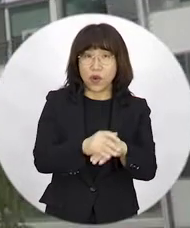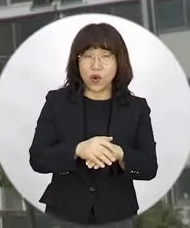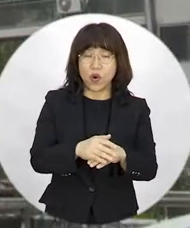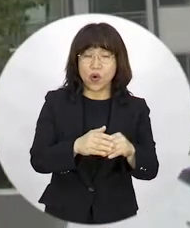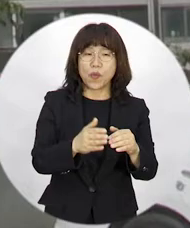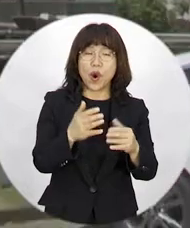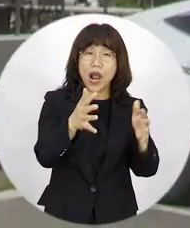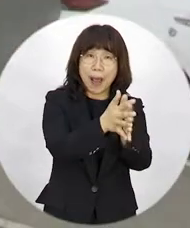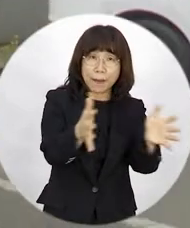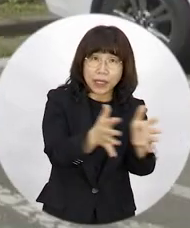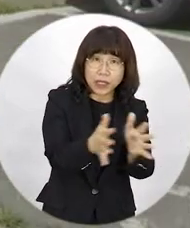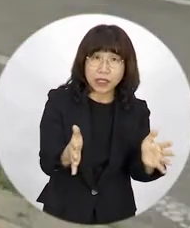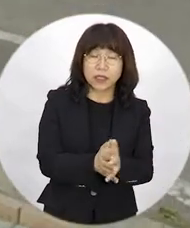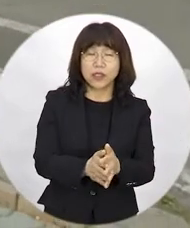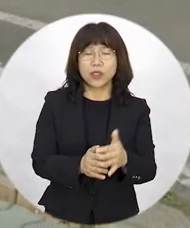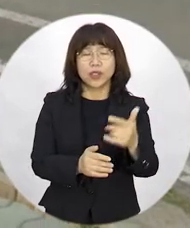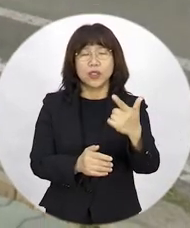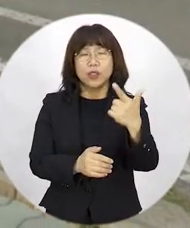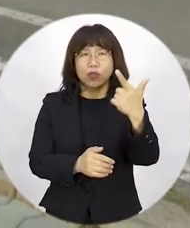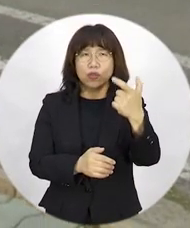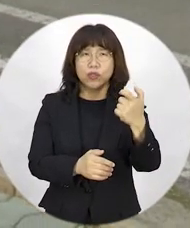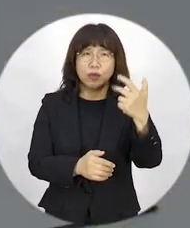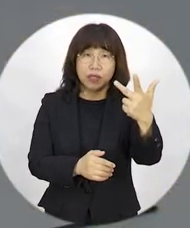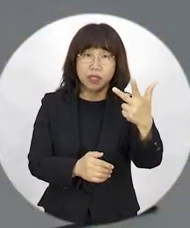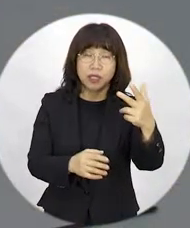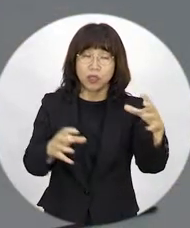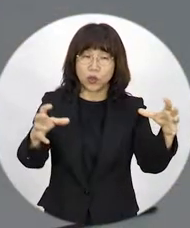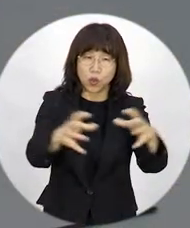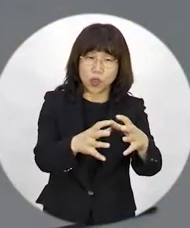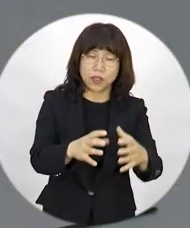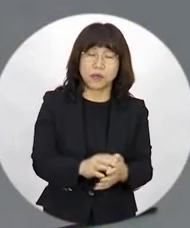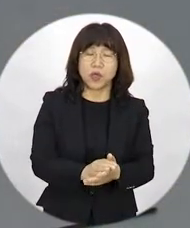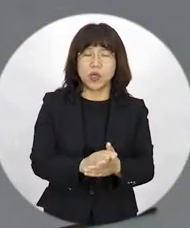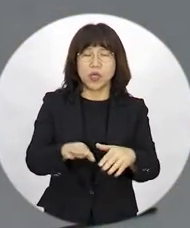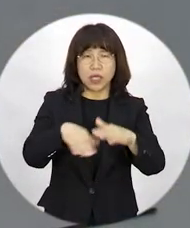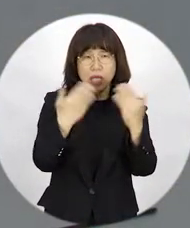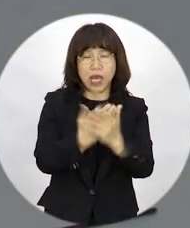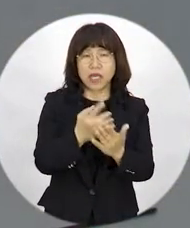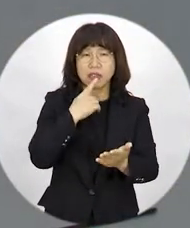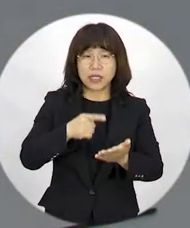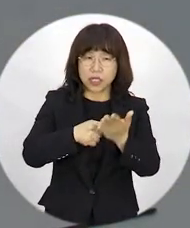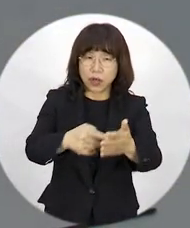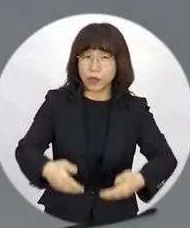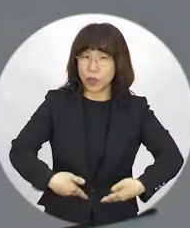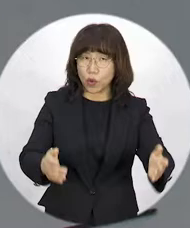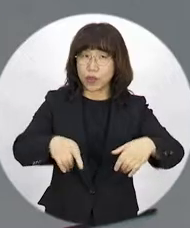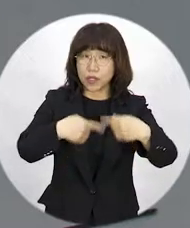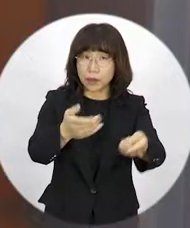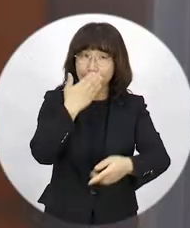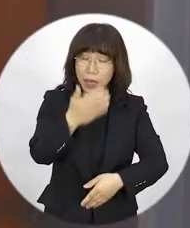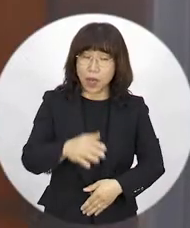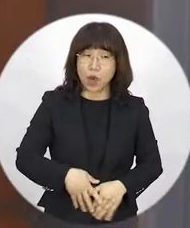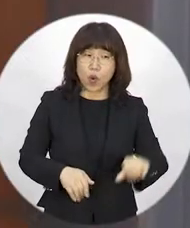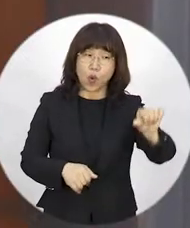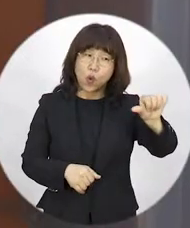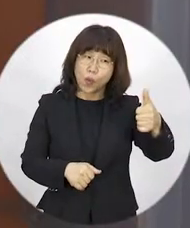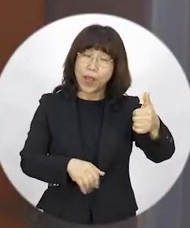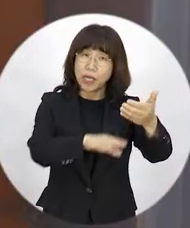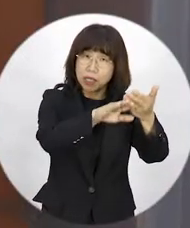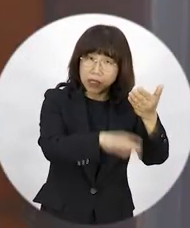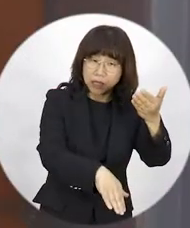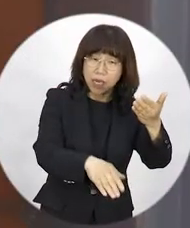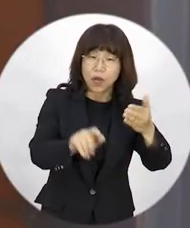경진대회는 공동주택 69개 단지 3만 7천여 가구가 별도의 신청 없이 참여 가능하며 500가구